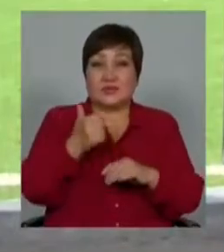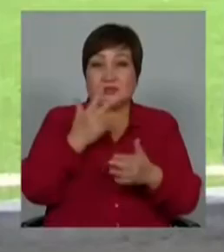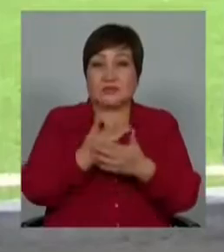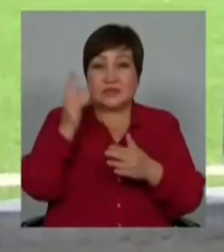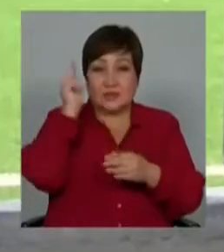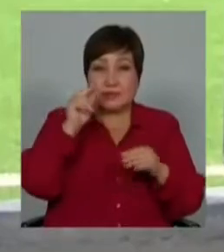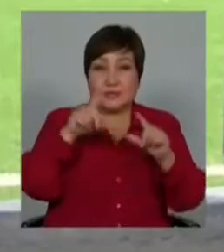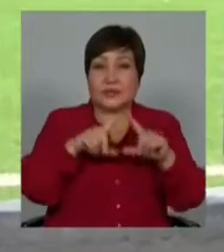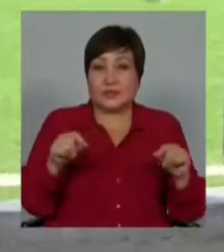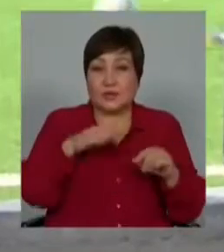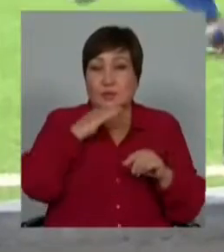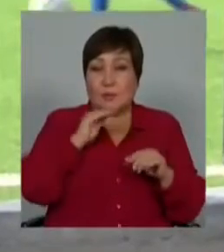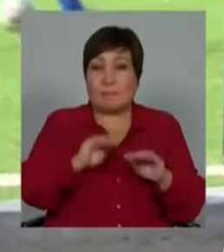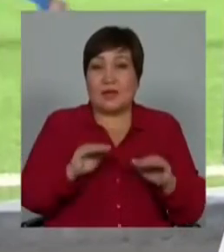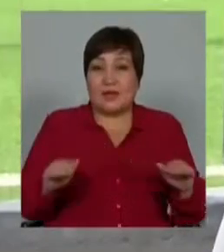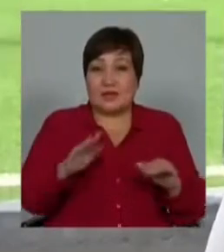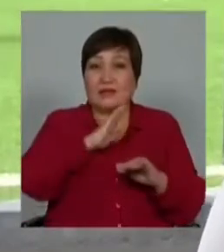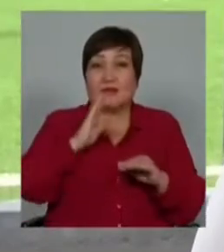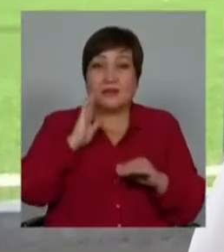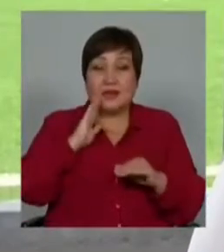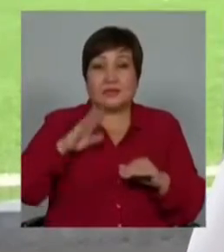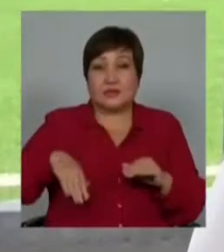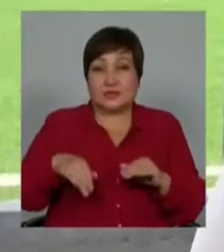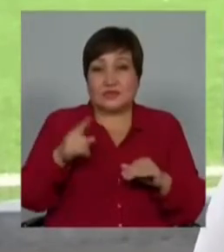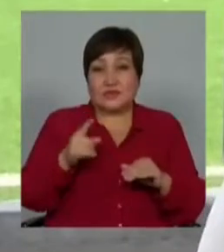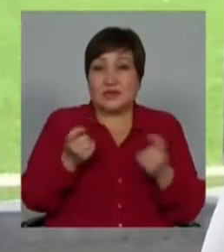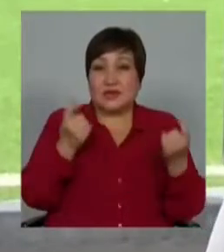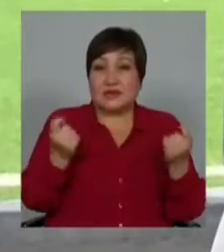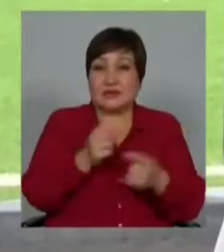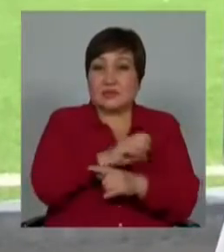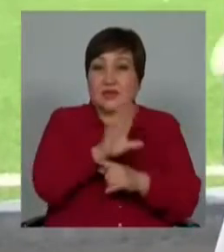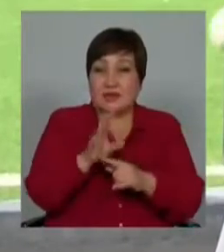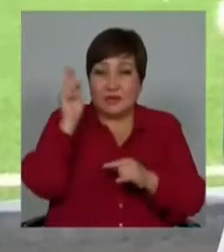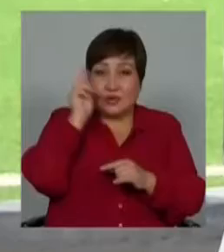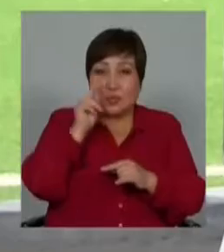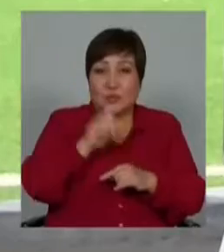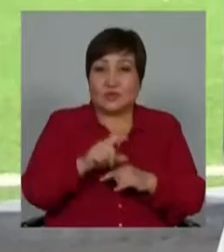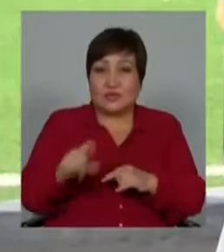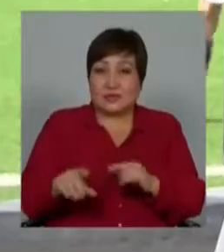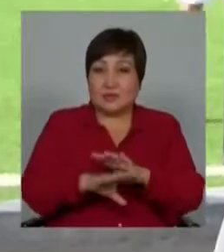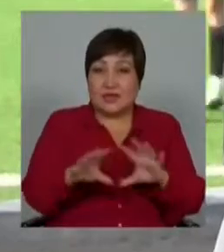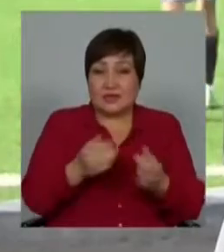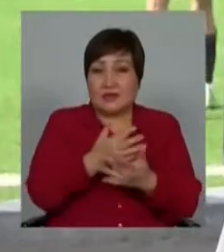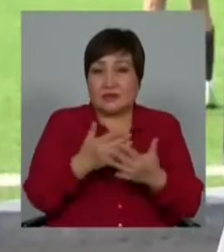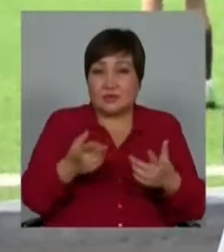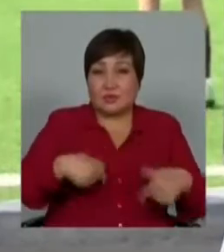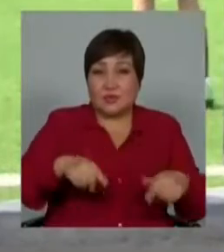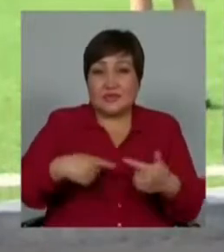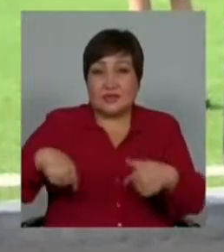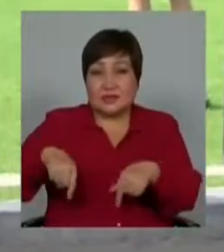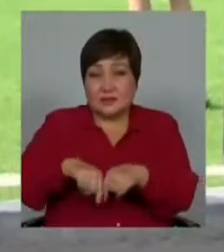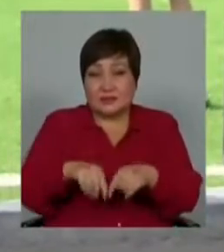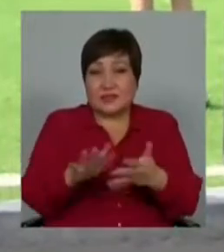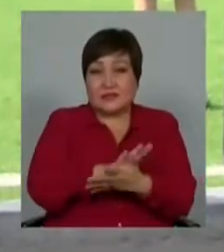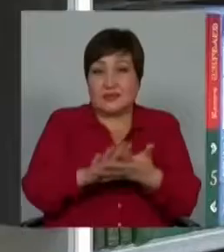көп балалар аналар, содан кейін аз қамтылған оқушылардың барлығына әртүрлі секцияларға